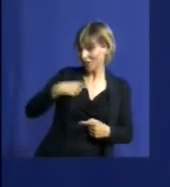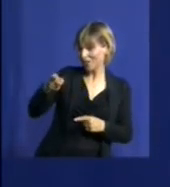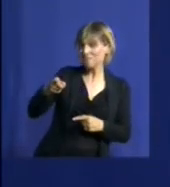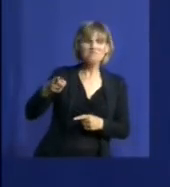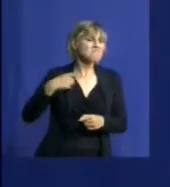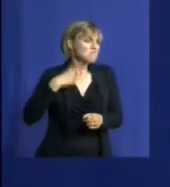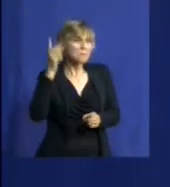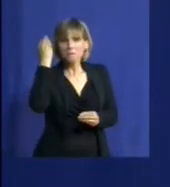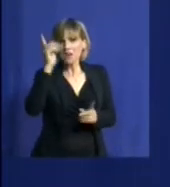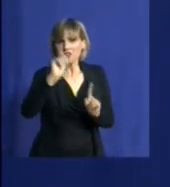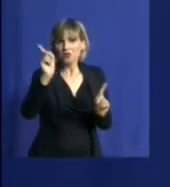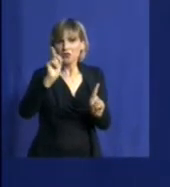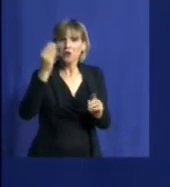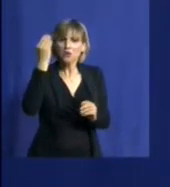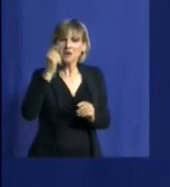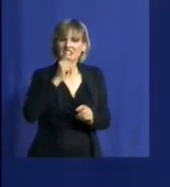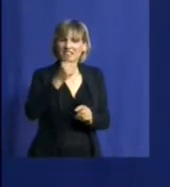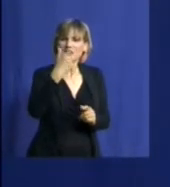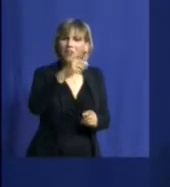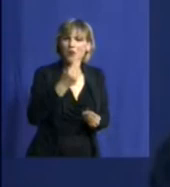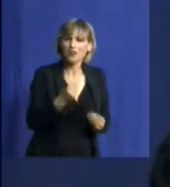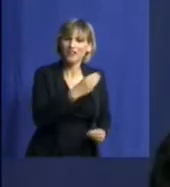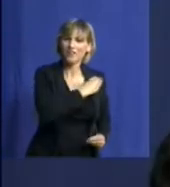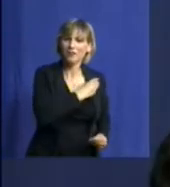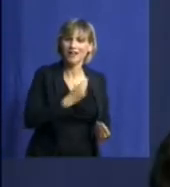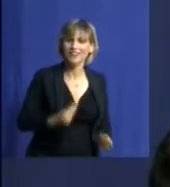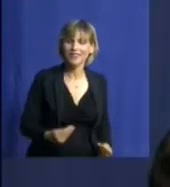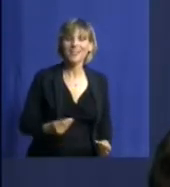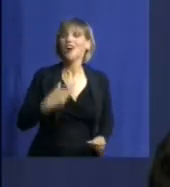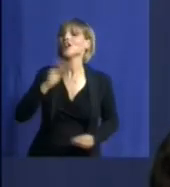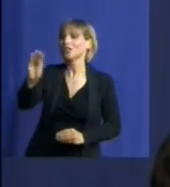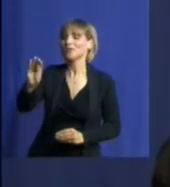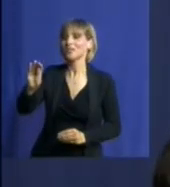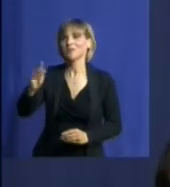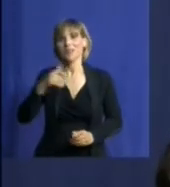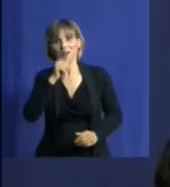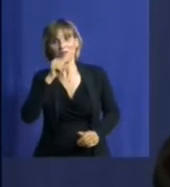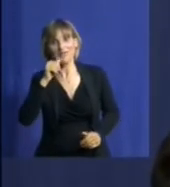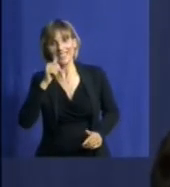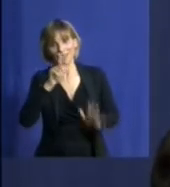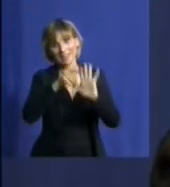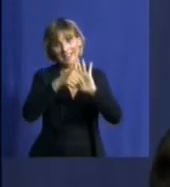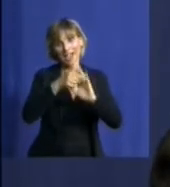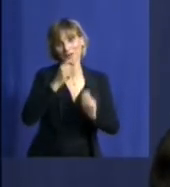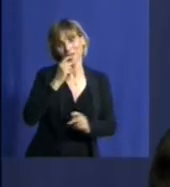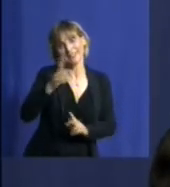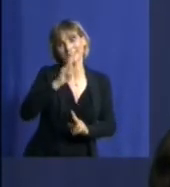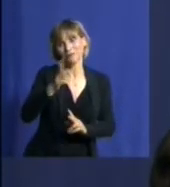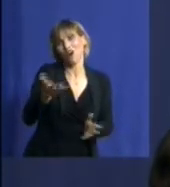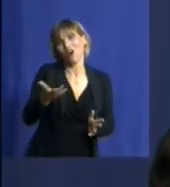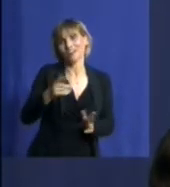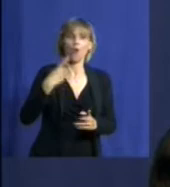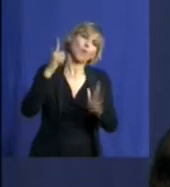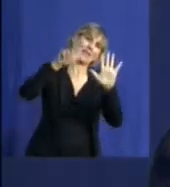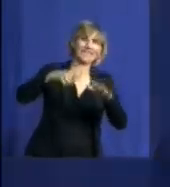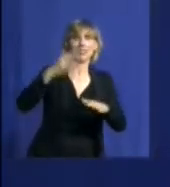il motivo di questo interesse. E adesso che te l'ho chiesto? Mi servirebbe più o meno un quarto d'ora, una